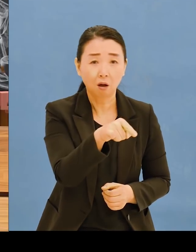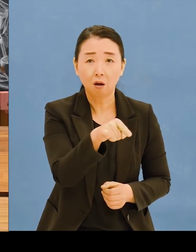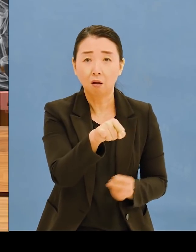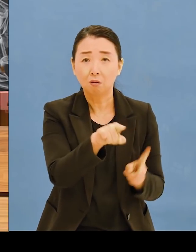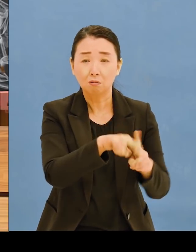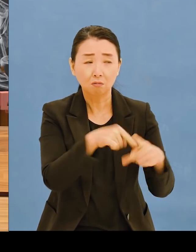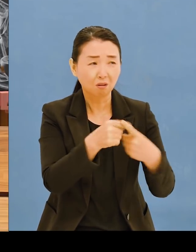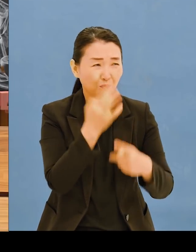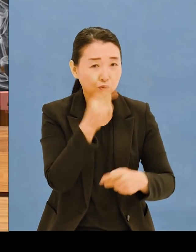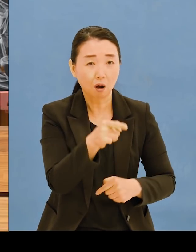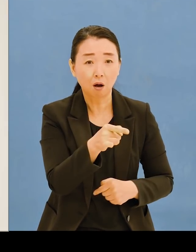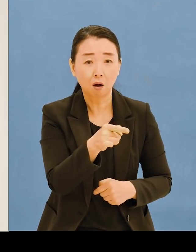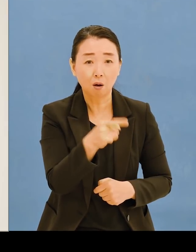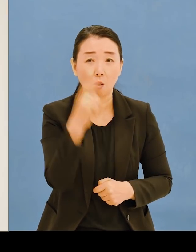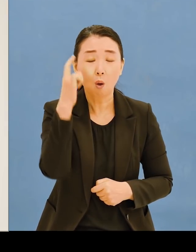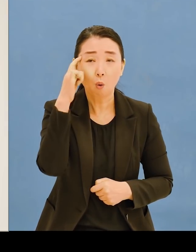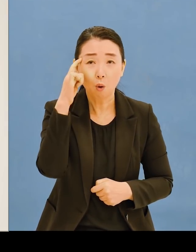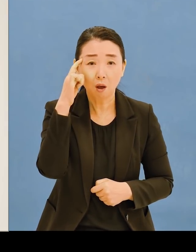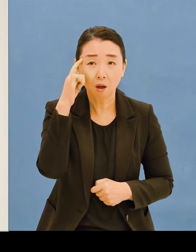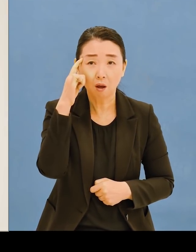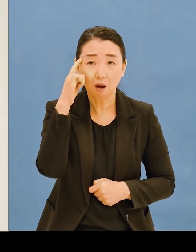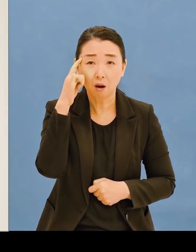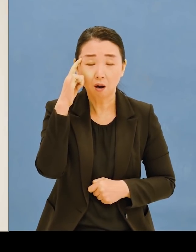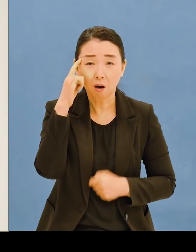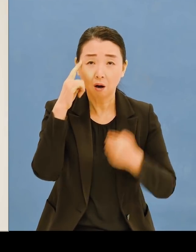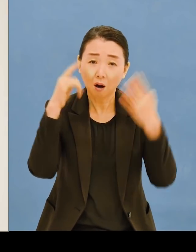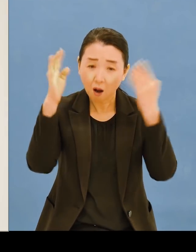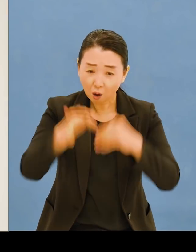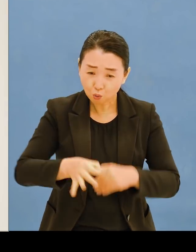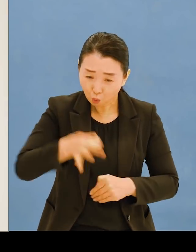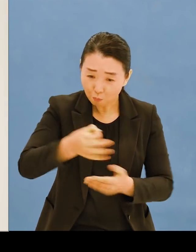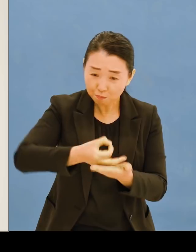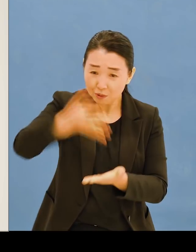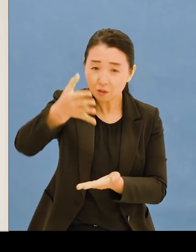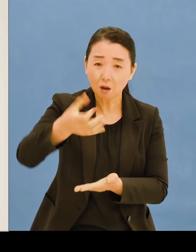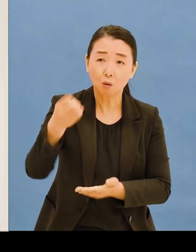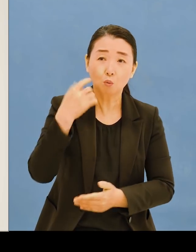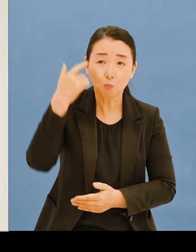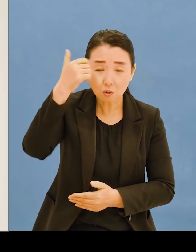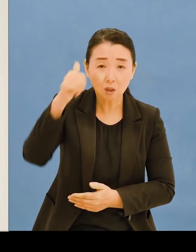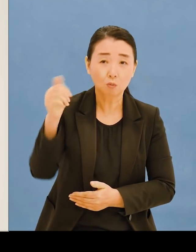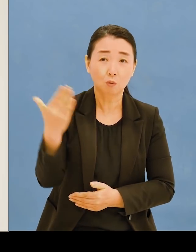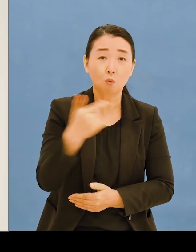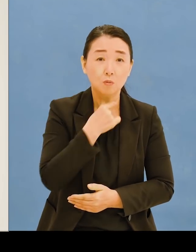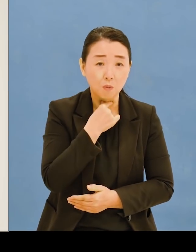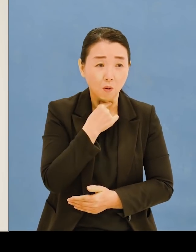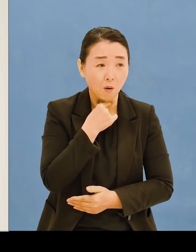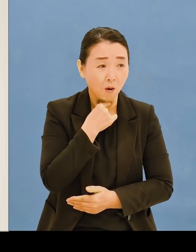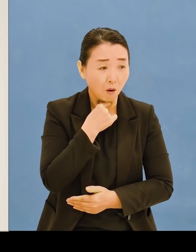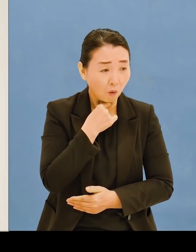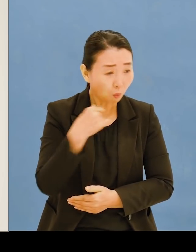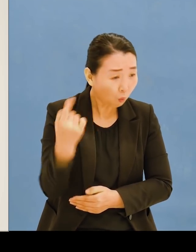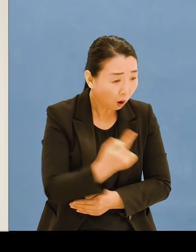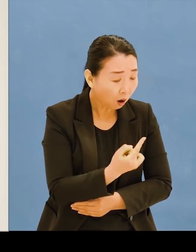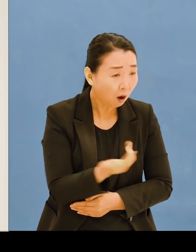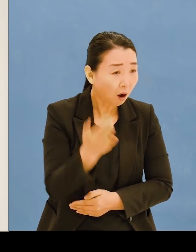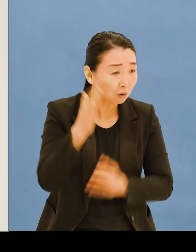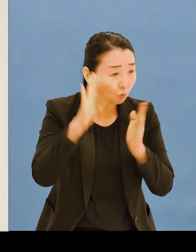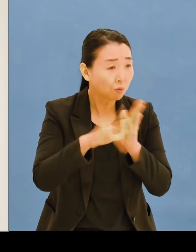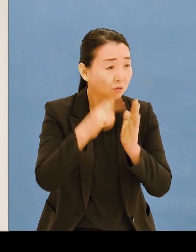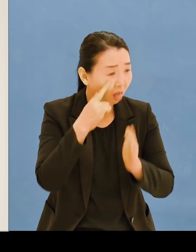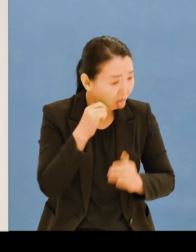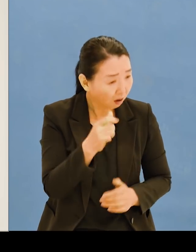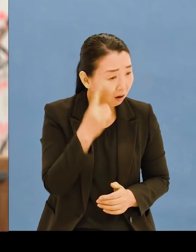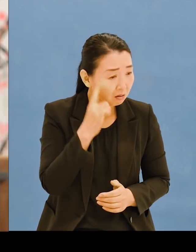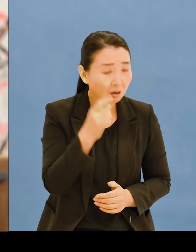음. 아니 수업에 비싼 등록금을 내고 그리고 또 목사가 되겠다고 이렇게 온 친구들인데 왜 이렇게 수업